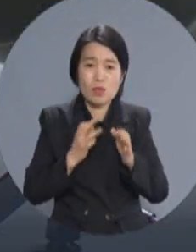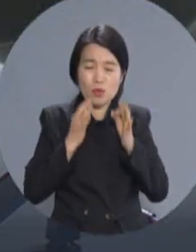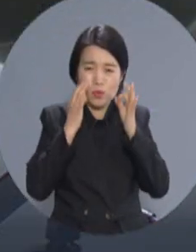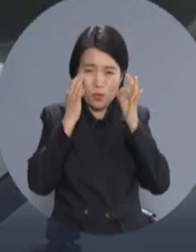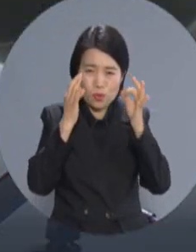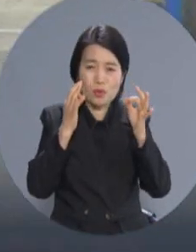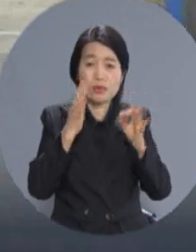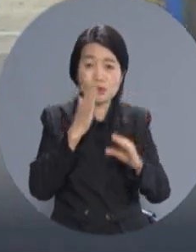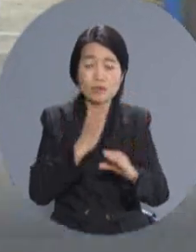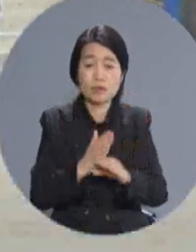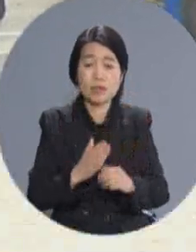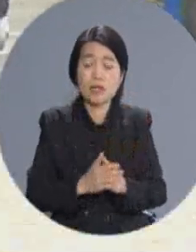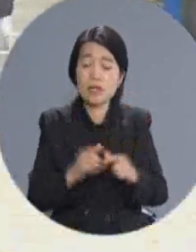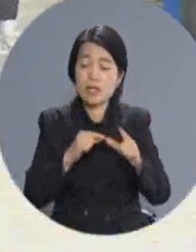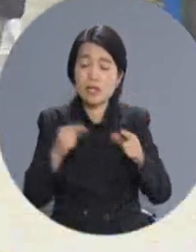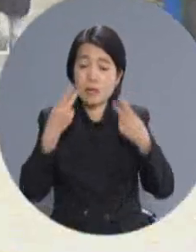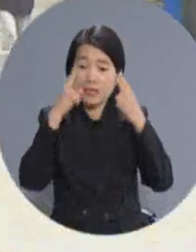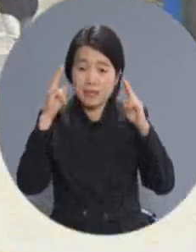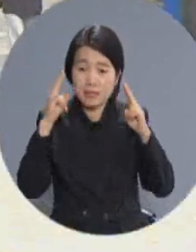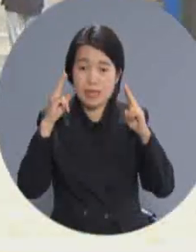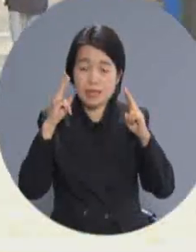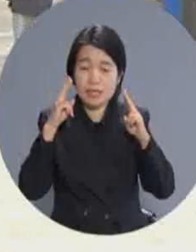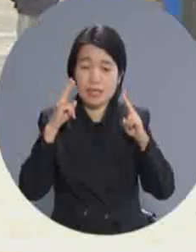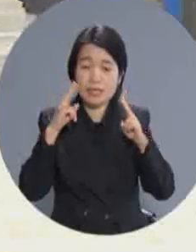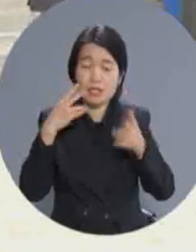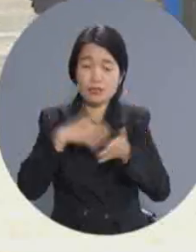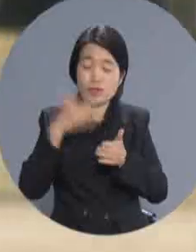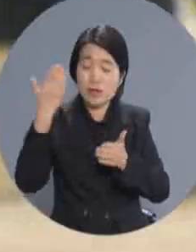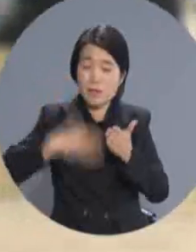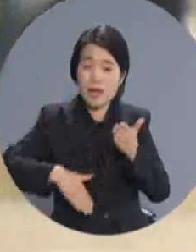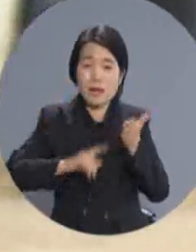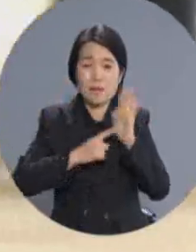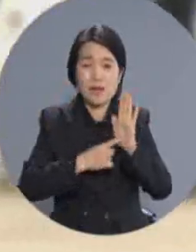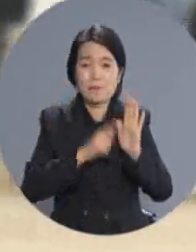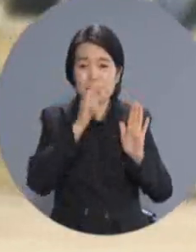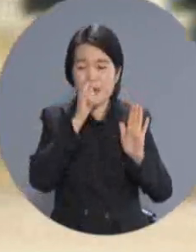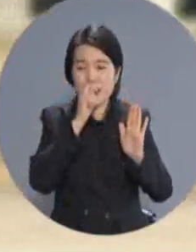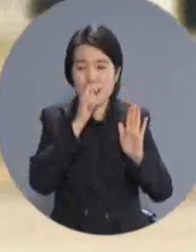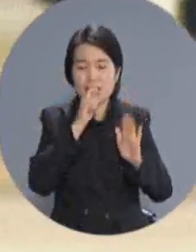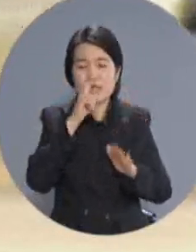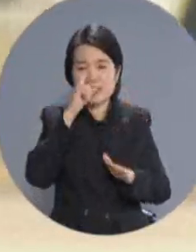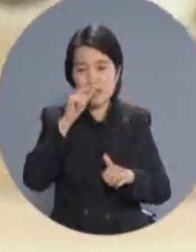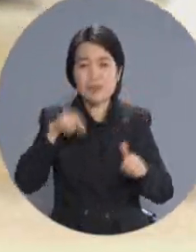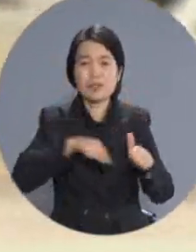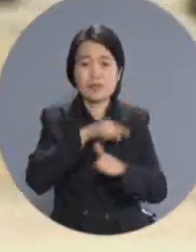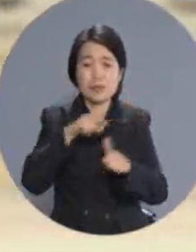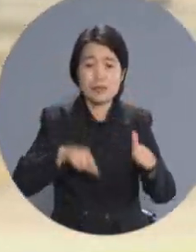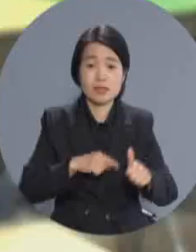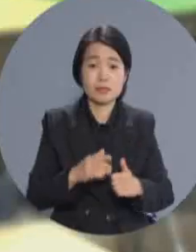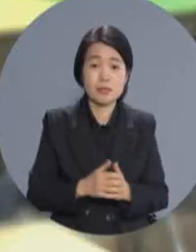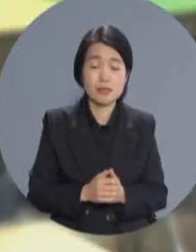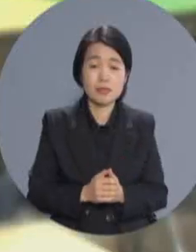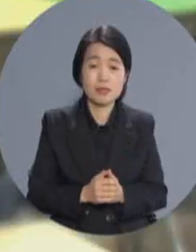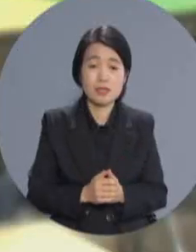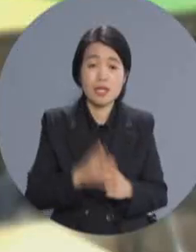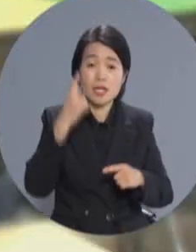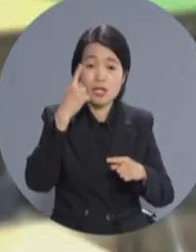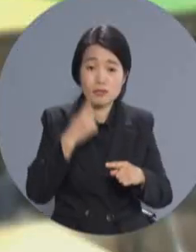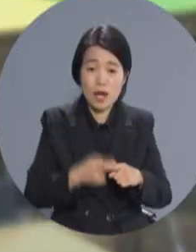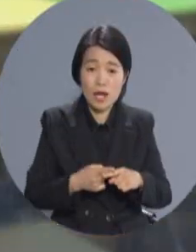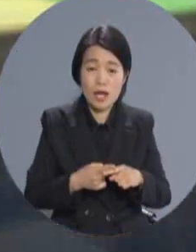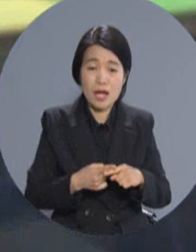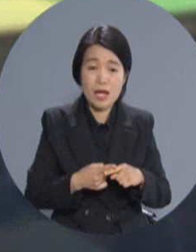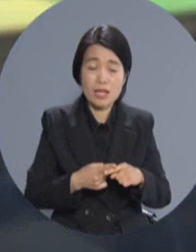하고 계시고. 일부 전문대학은 미달 인원을 밝히지 않을 정도로 민감한 분위기입니다. 중간에